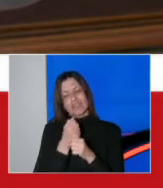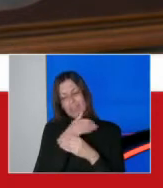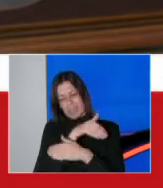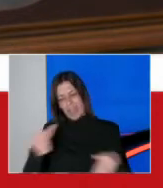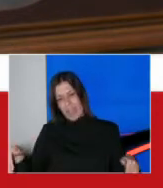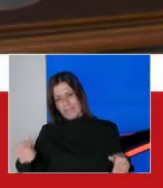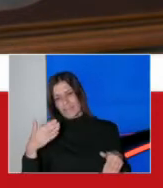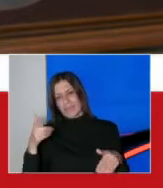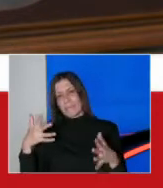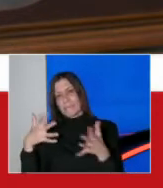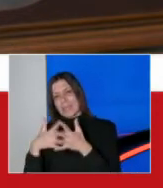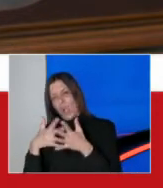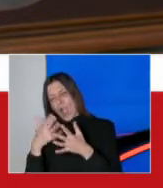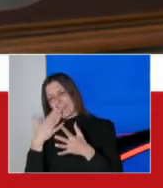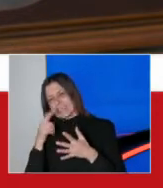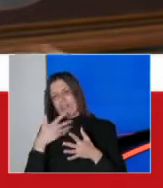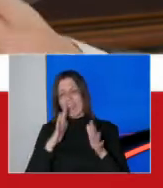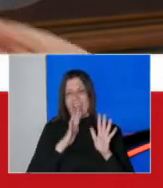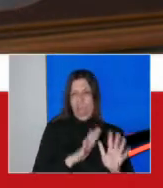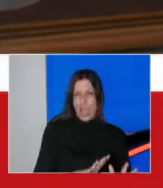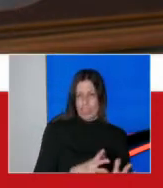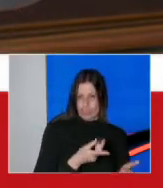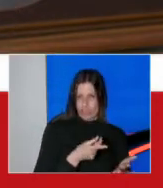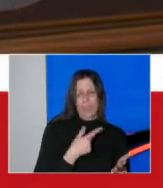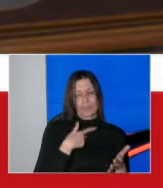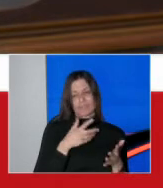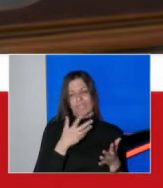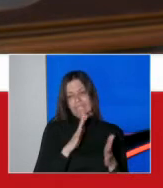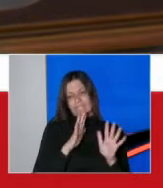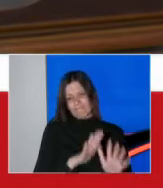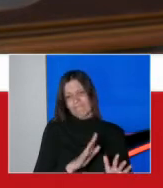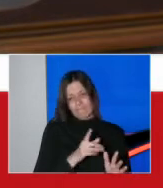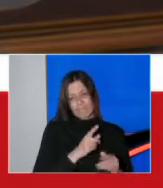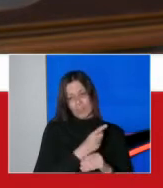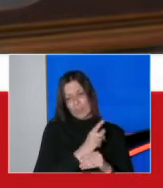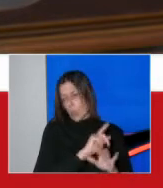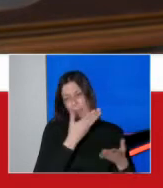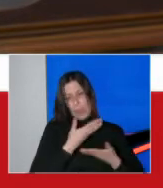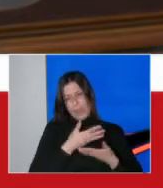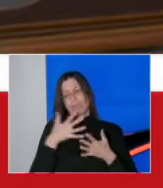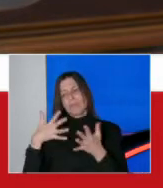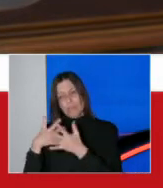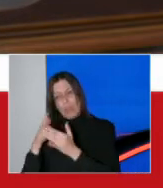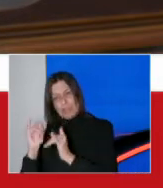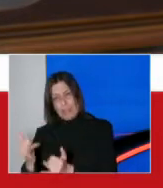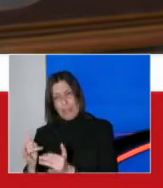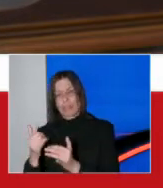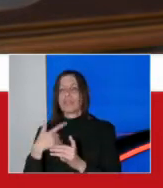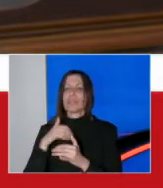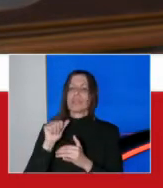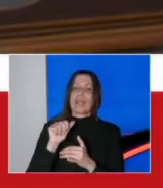לבין אנטישמיות, ואני, ביקורת מקובלת עליי, אנטישמיות כמובן לא. אבל אמנסטי